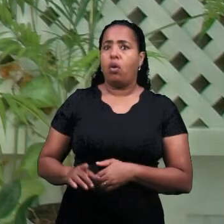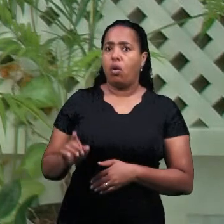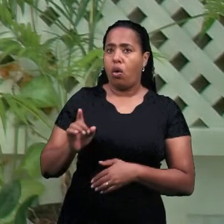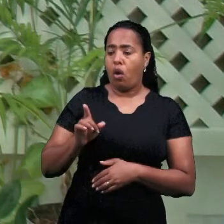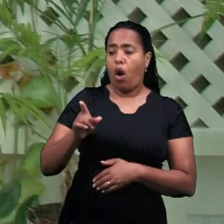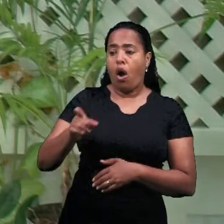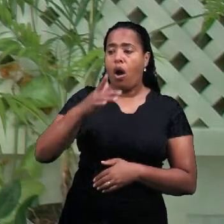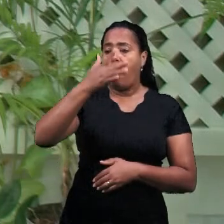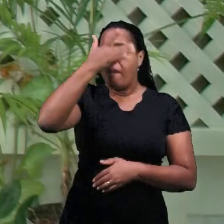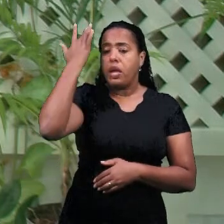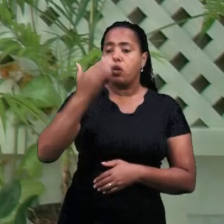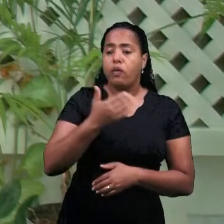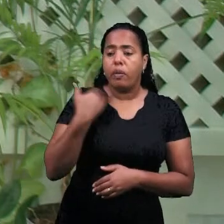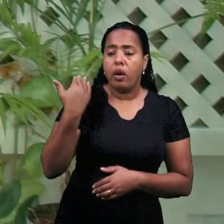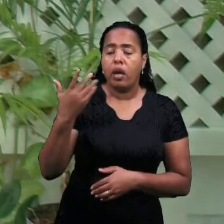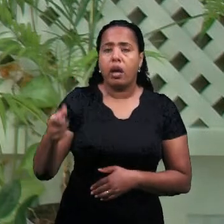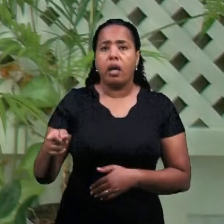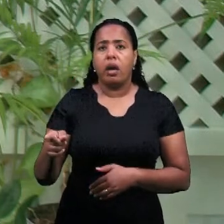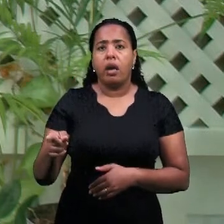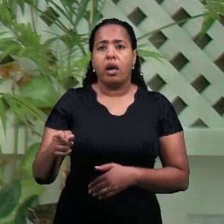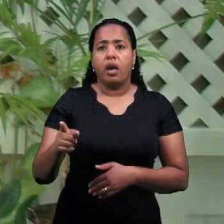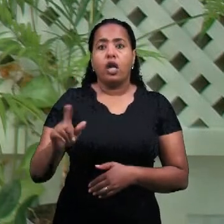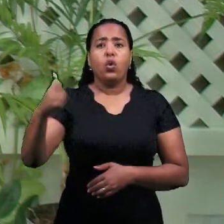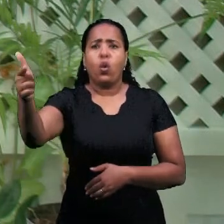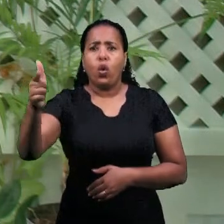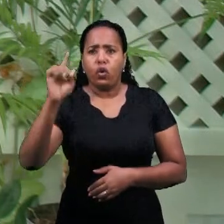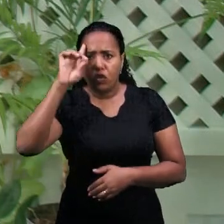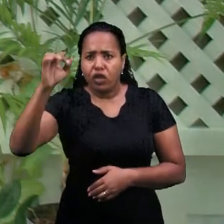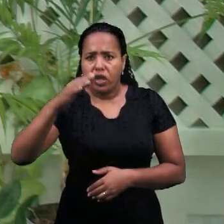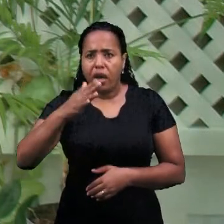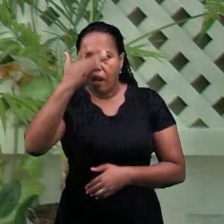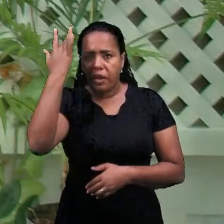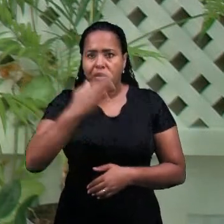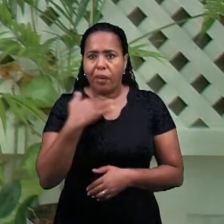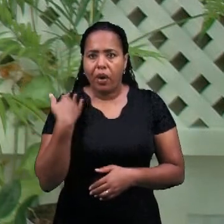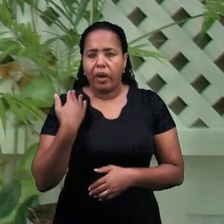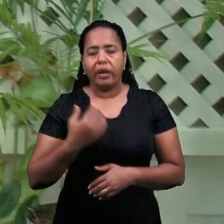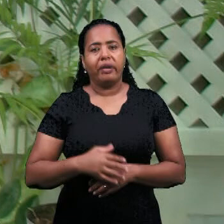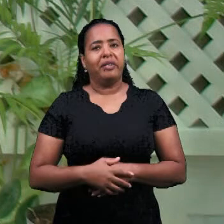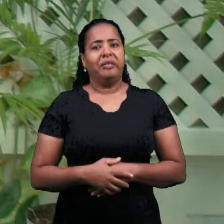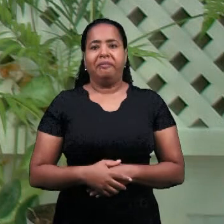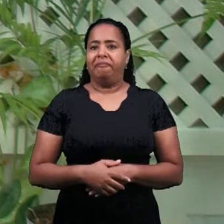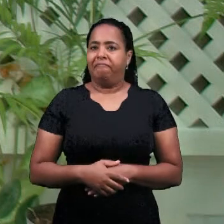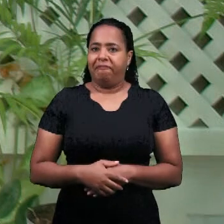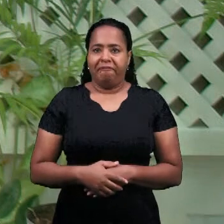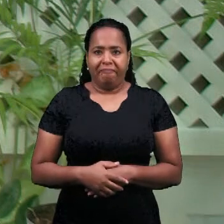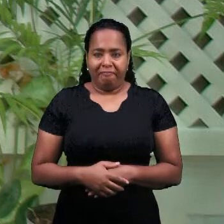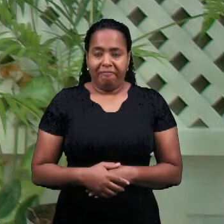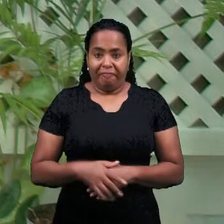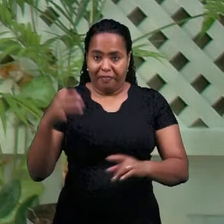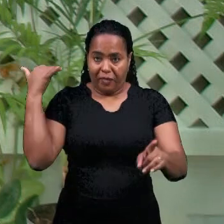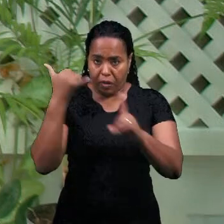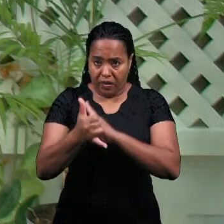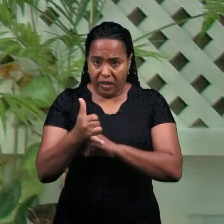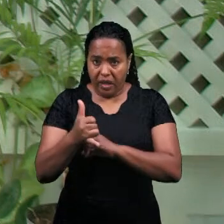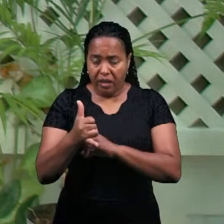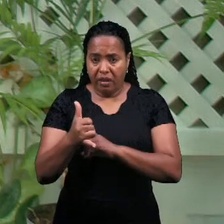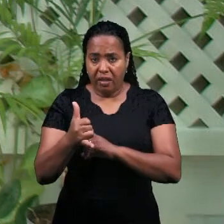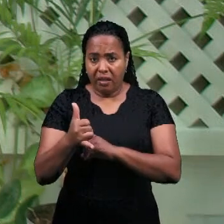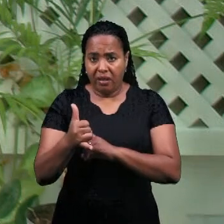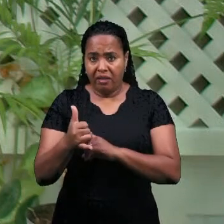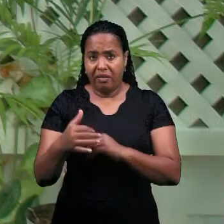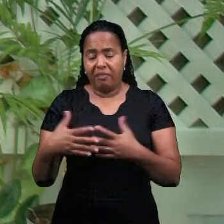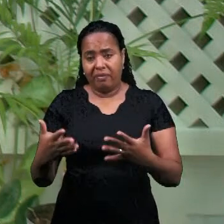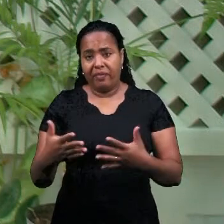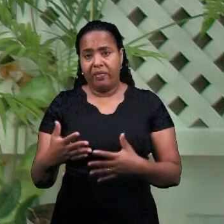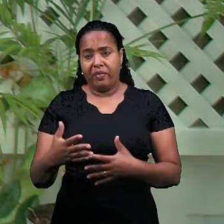non, quelqu'un ne va pas mourir. Et la personne meurt dans le jeu d'après. Je pose la question, la prophétie a été donnée,